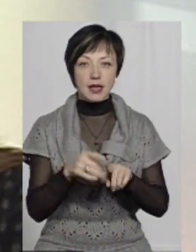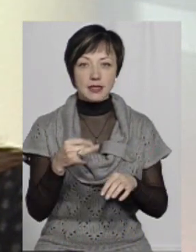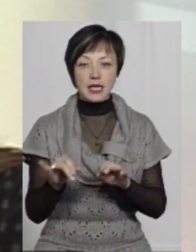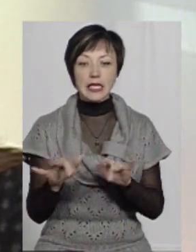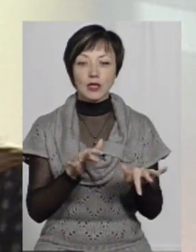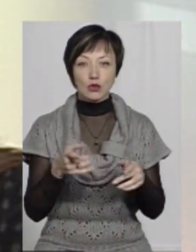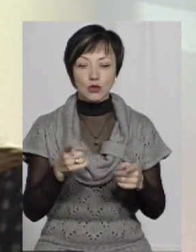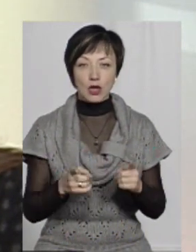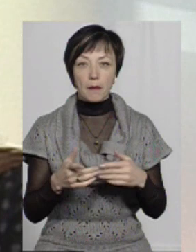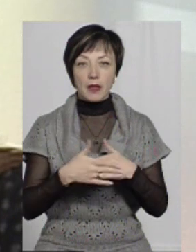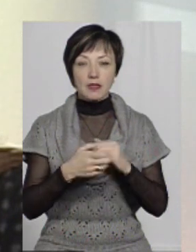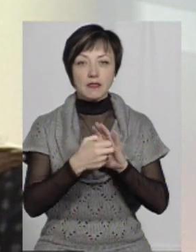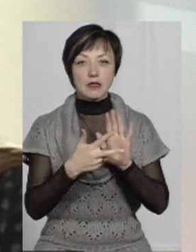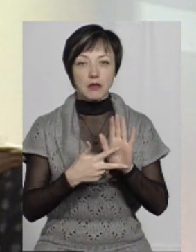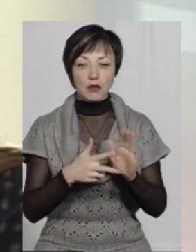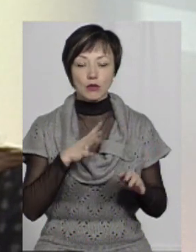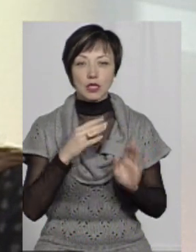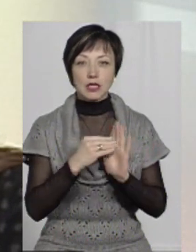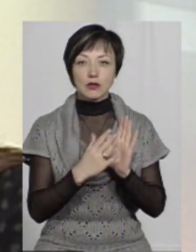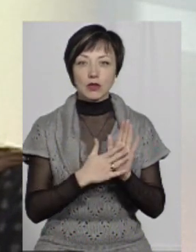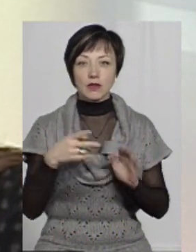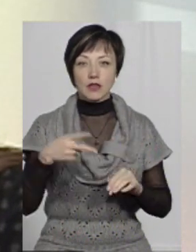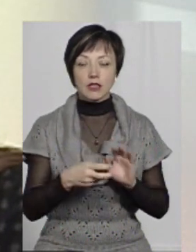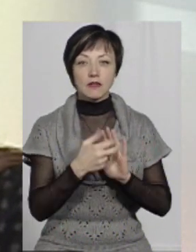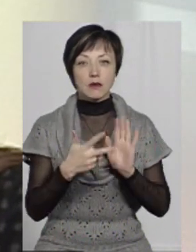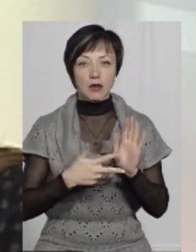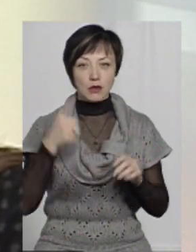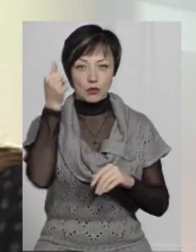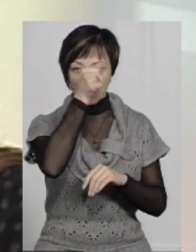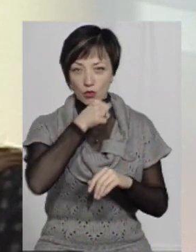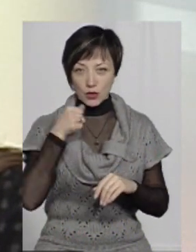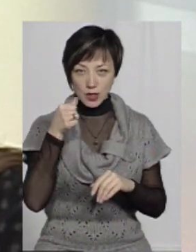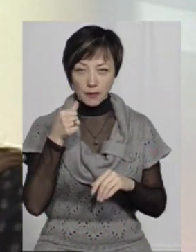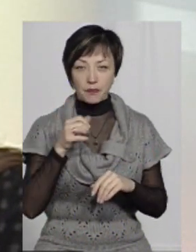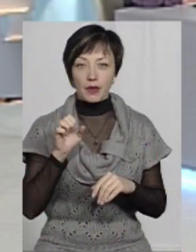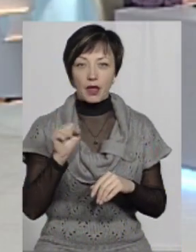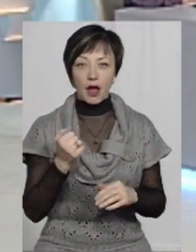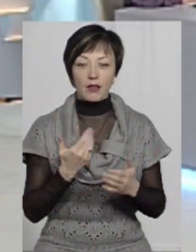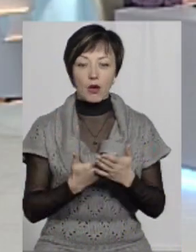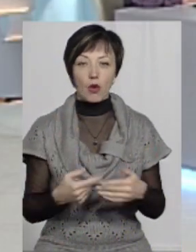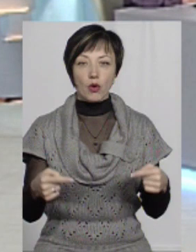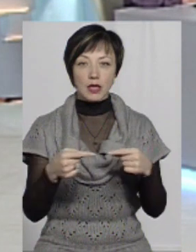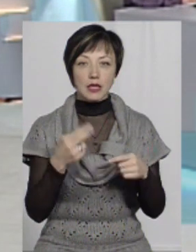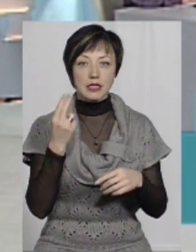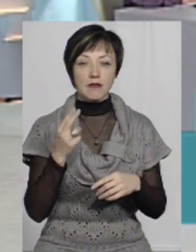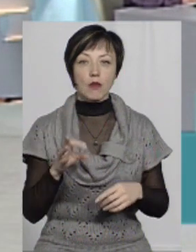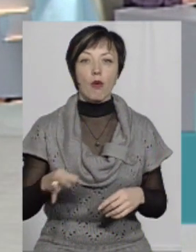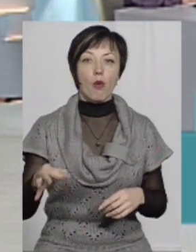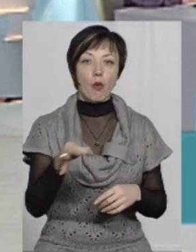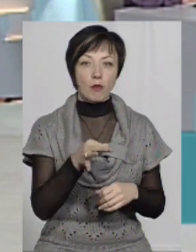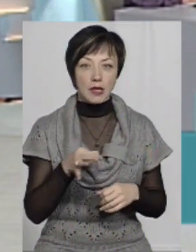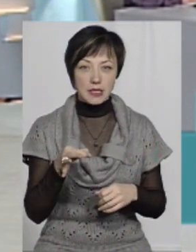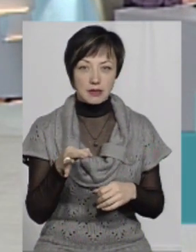організацій діючих. Близько 18 з них були зареєстровано в 2018 році. А от такої от конкретної цифри по